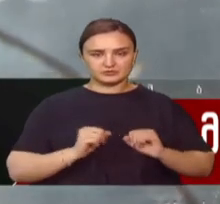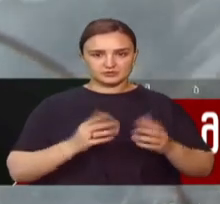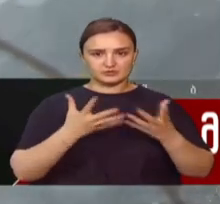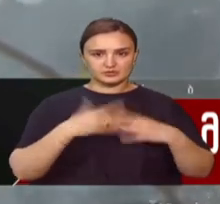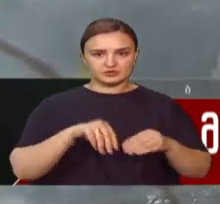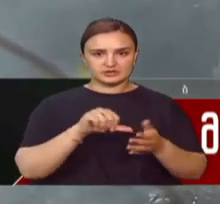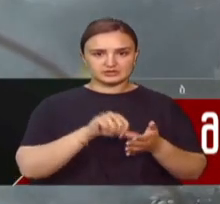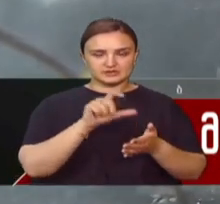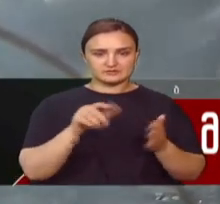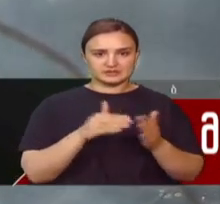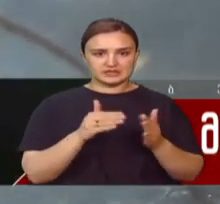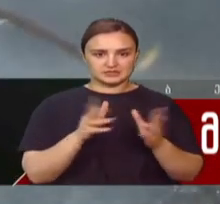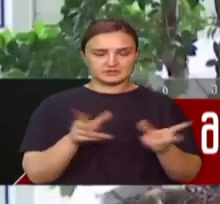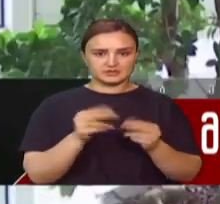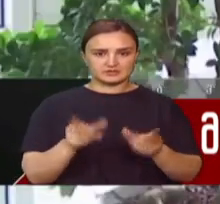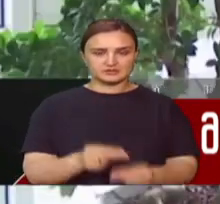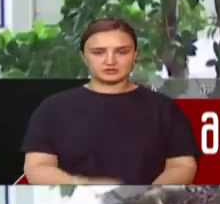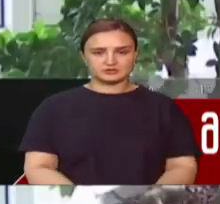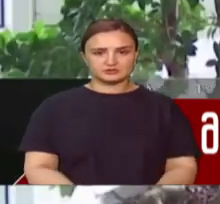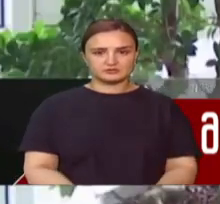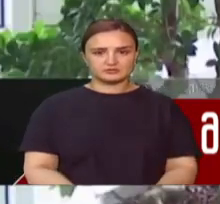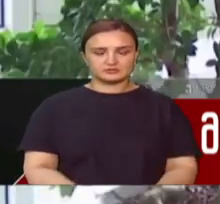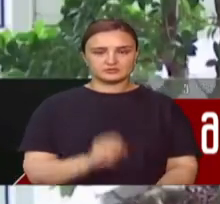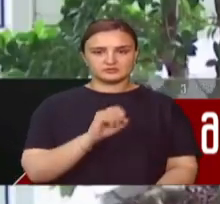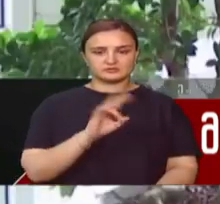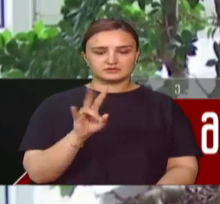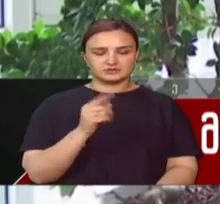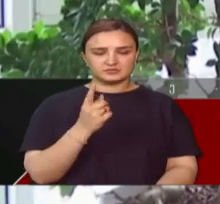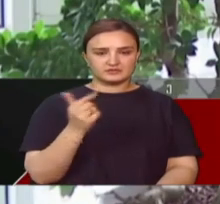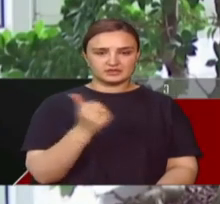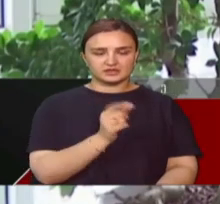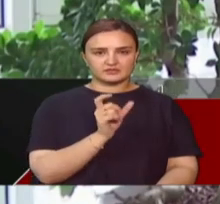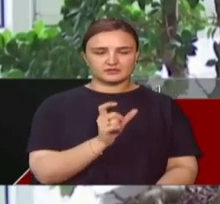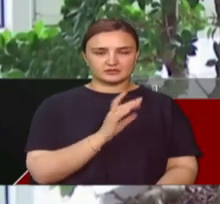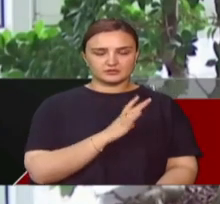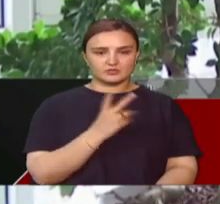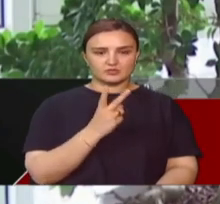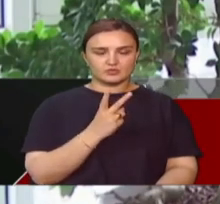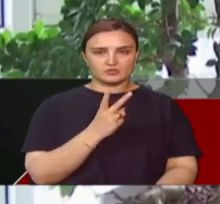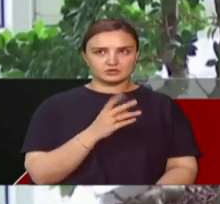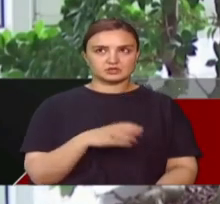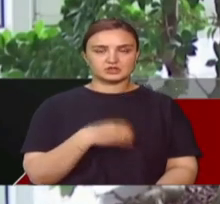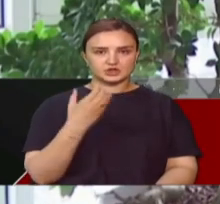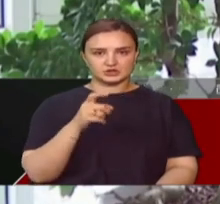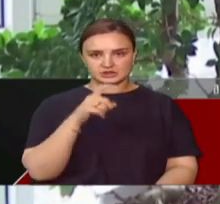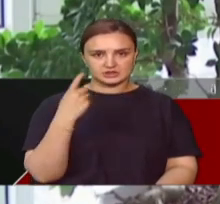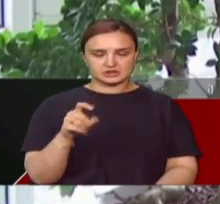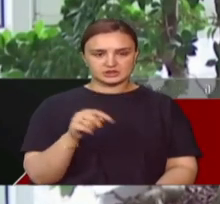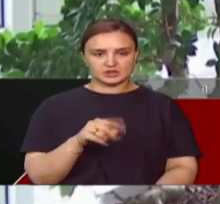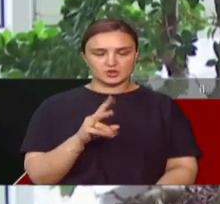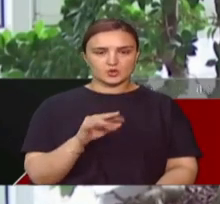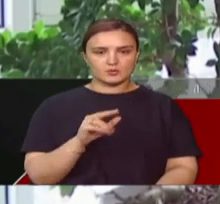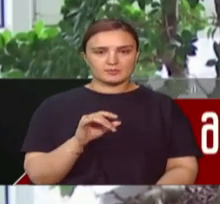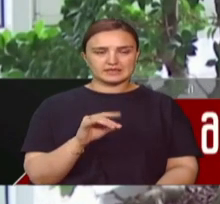ოჯახის წევრებისა და სახლების გადარჩენას. ივლისის პირველ კვირას დაფიქსირდა ორი ექსტრემალური ტემპერატურული მოვლენა.